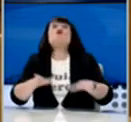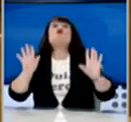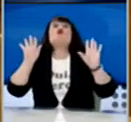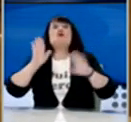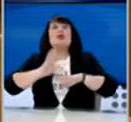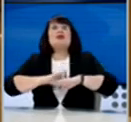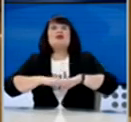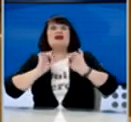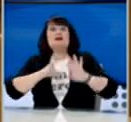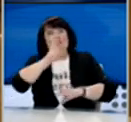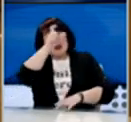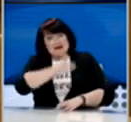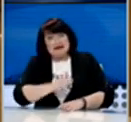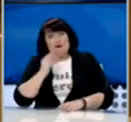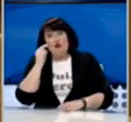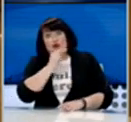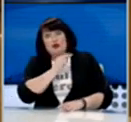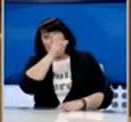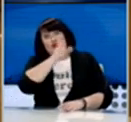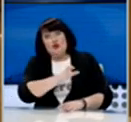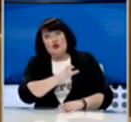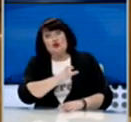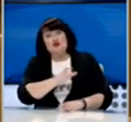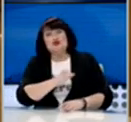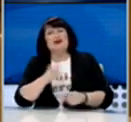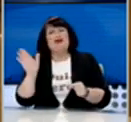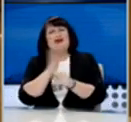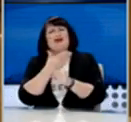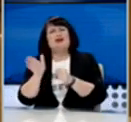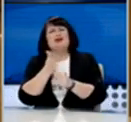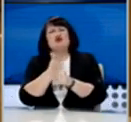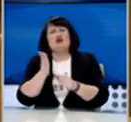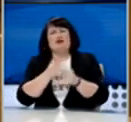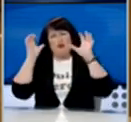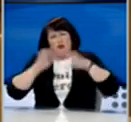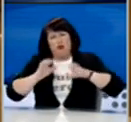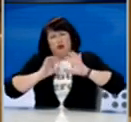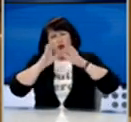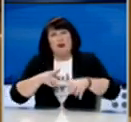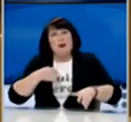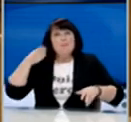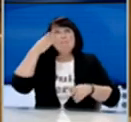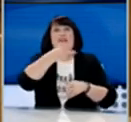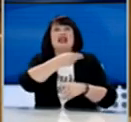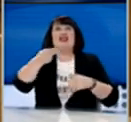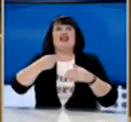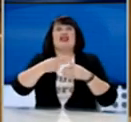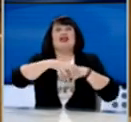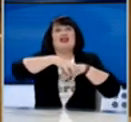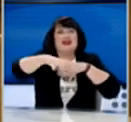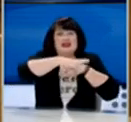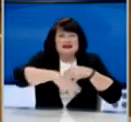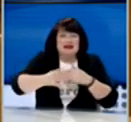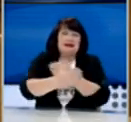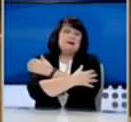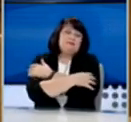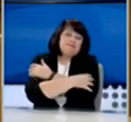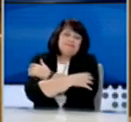εσείς κύριε μητσοτάκη σπεύσατε μετά τις καταστροφικές πλημμύρες και πήγατε στη θεσσαλία για να αγκαλιάσετε και να